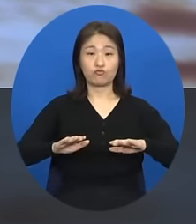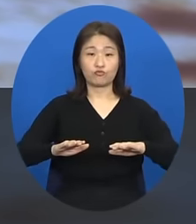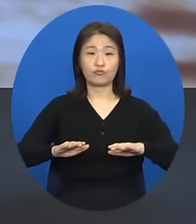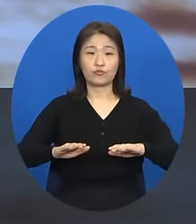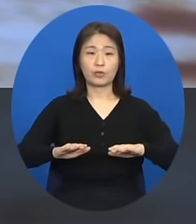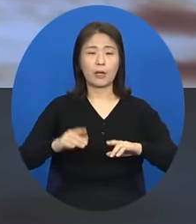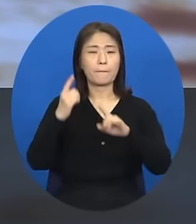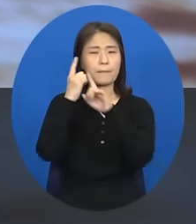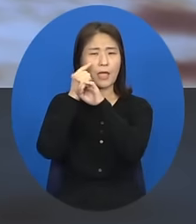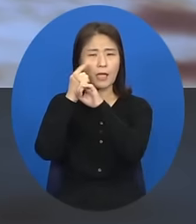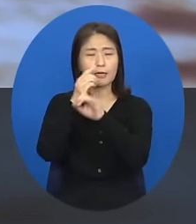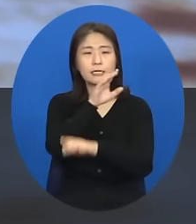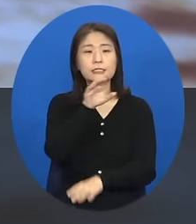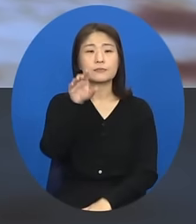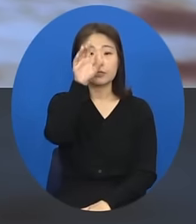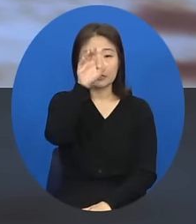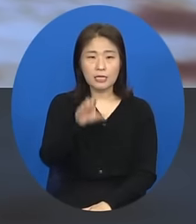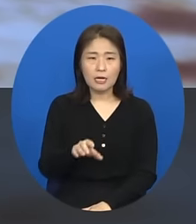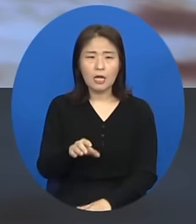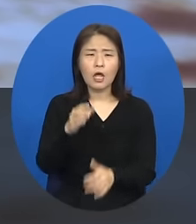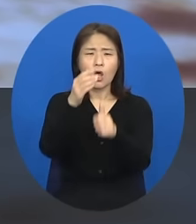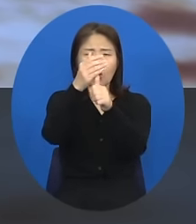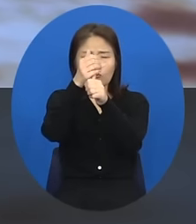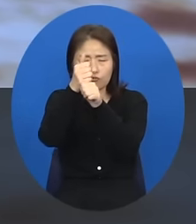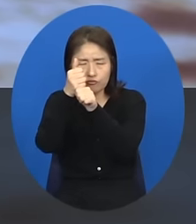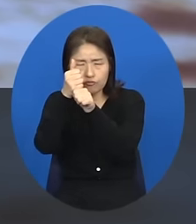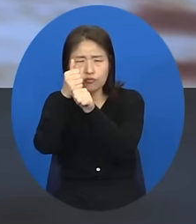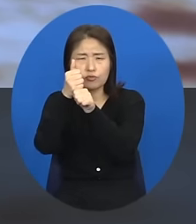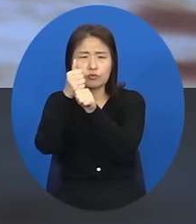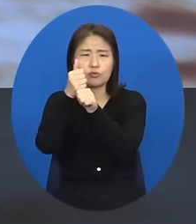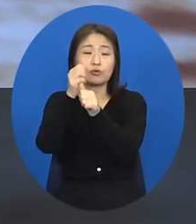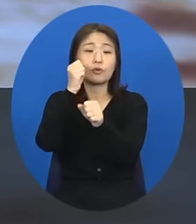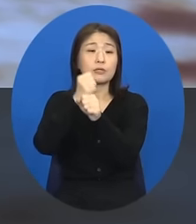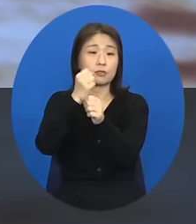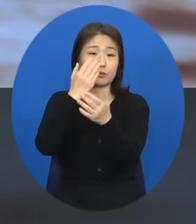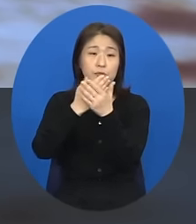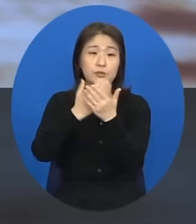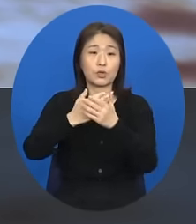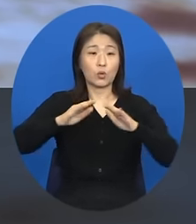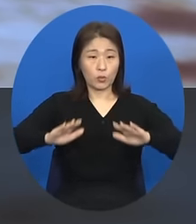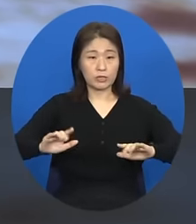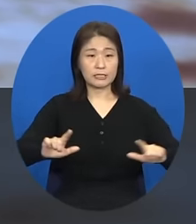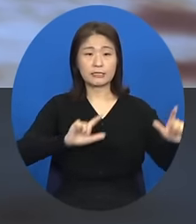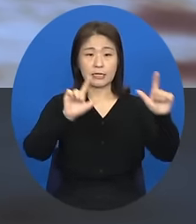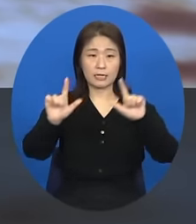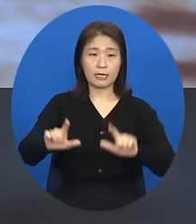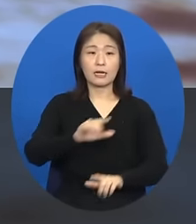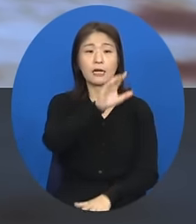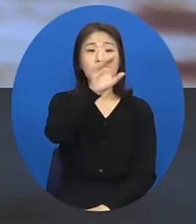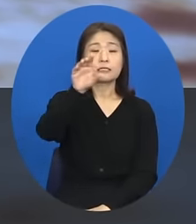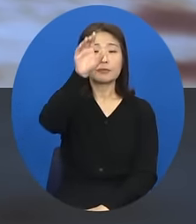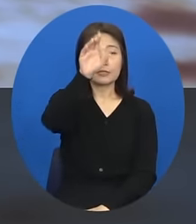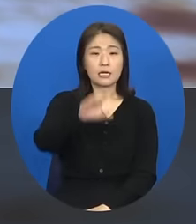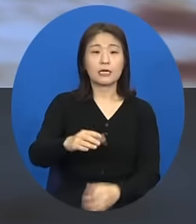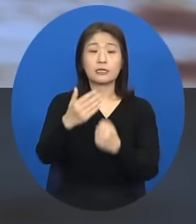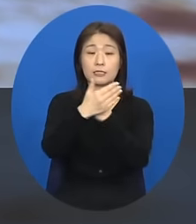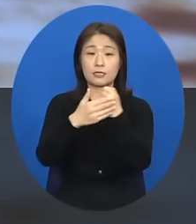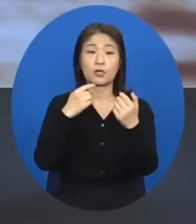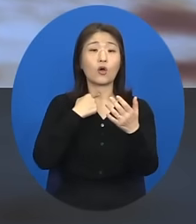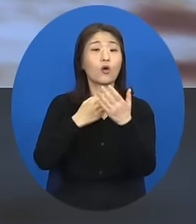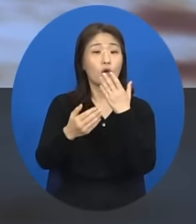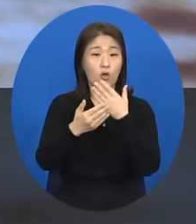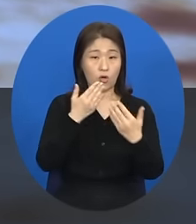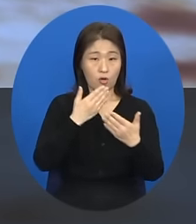매일의 십자가를 붙들며 살아가기를 원합니다. 오늘을 살아갈 십자가 은혜를 경험하며,